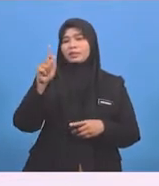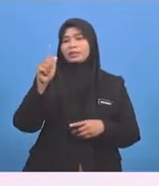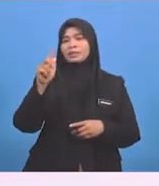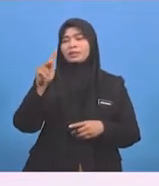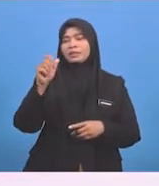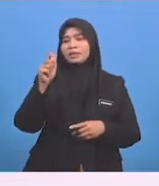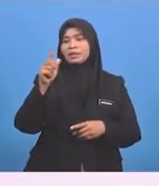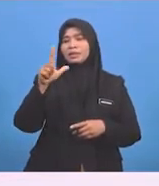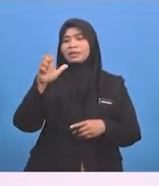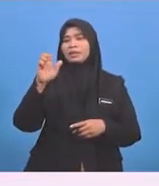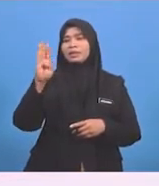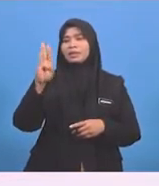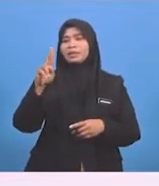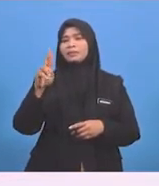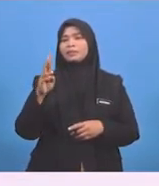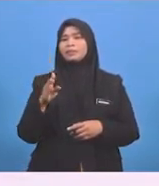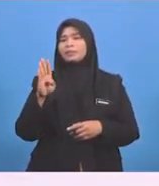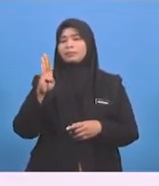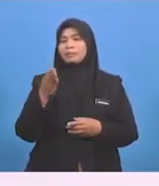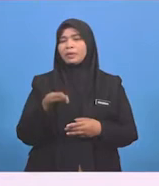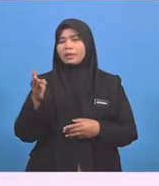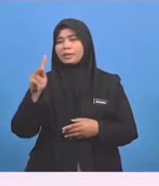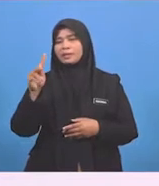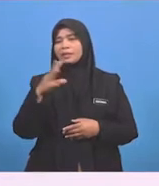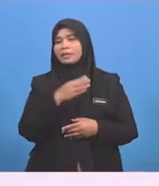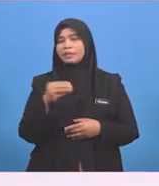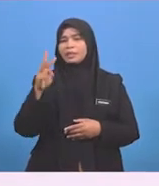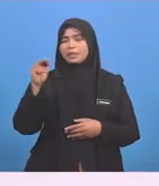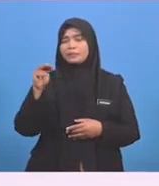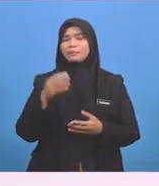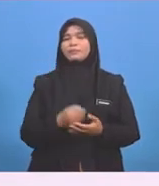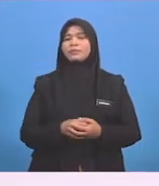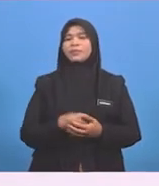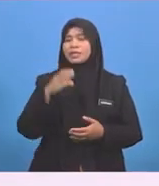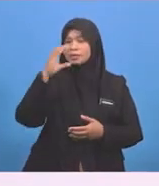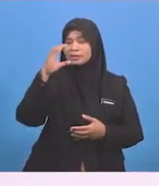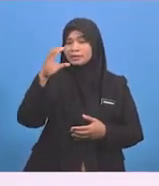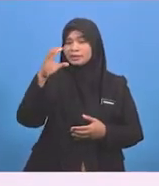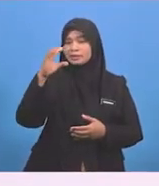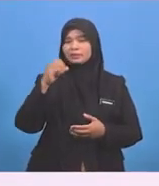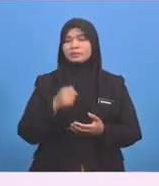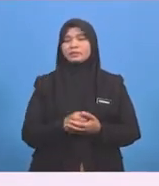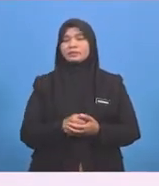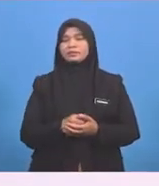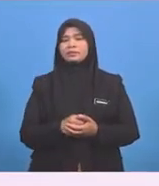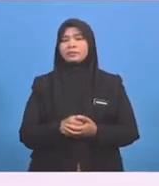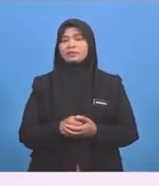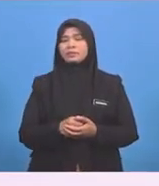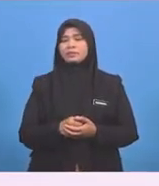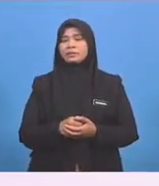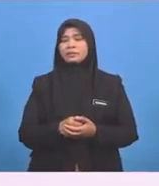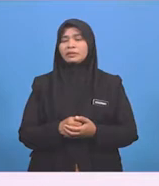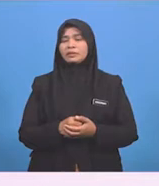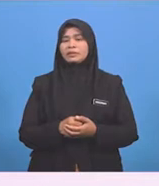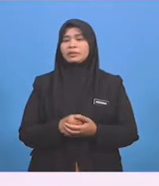dan M. C. Bandingkan haba pendam tentu pelakuran bahan K dan